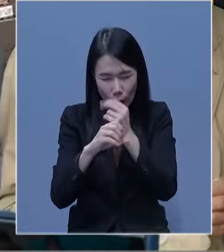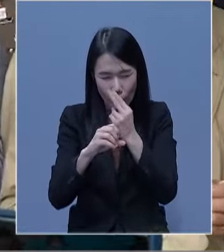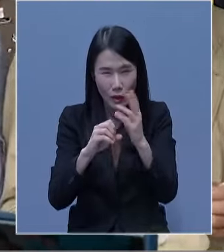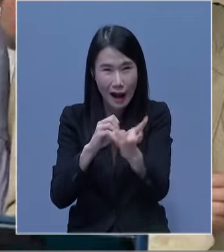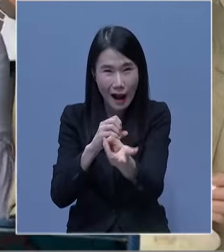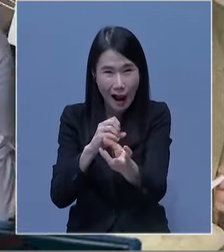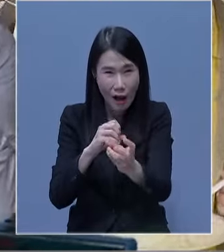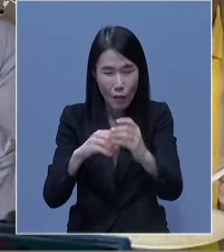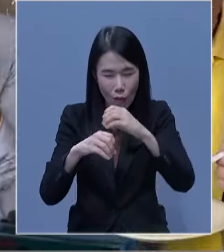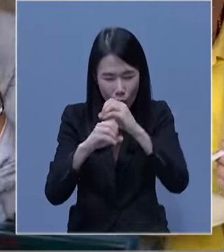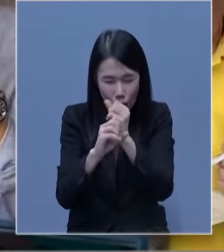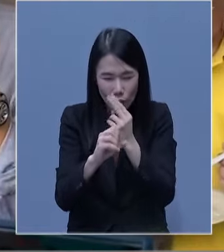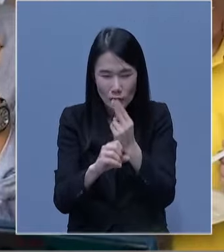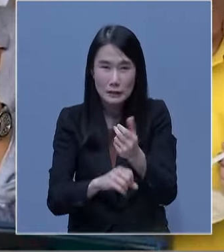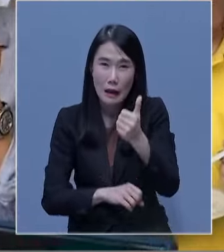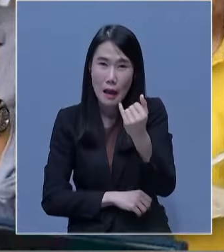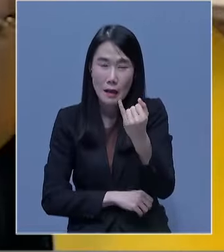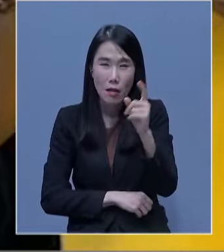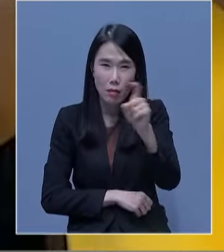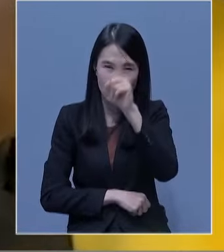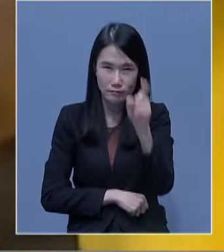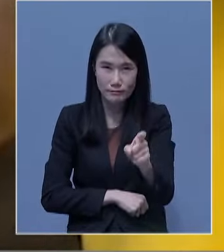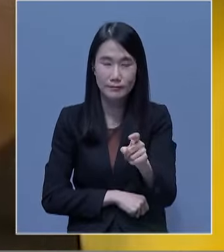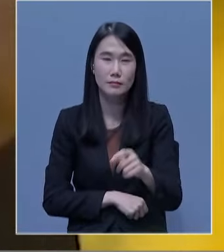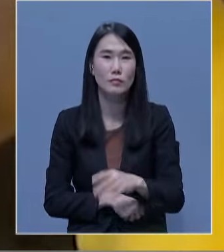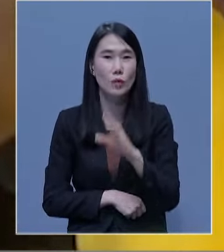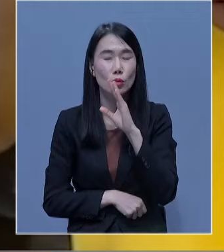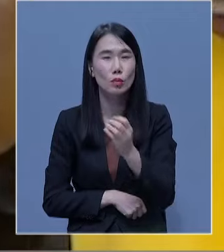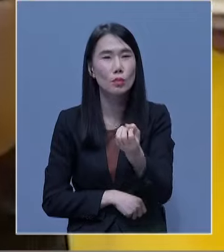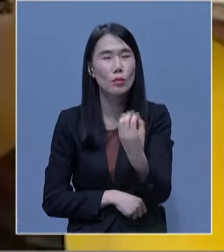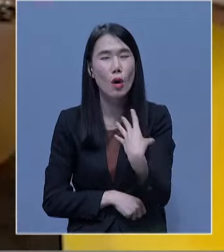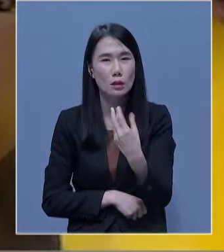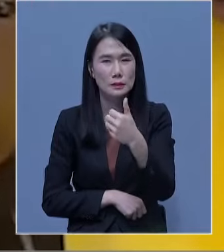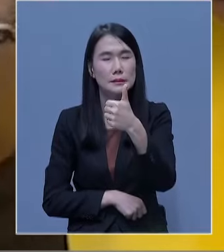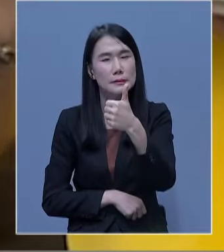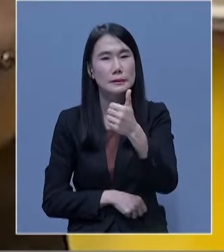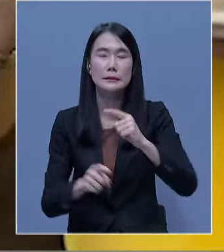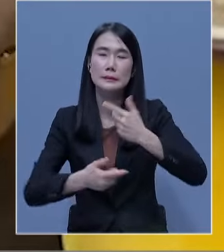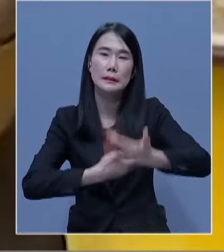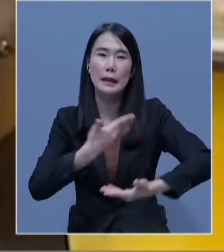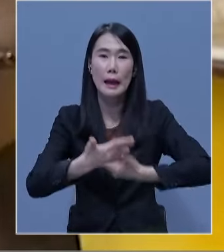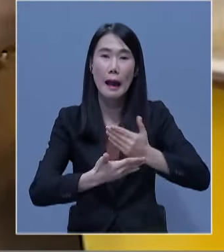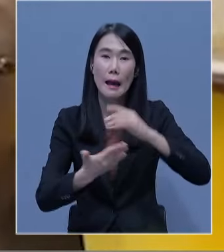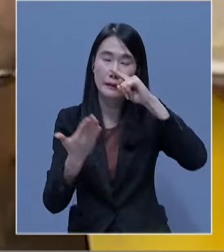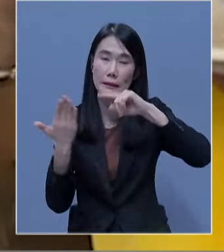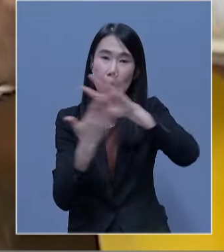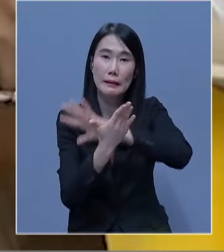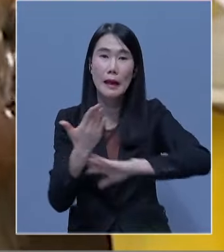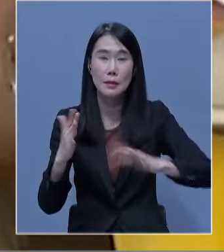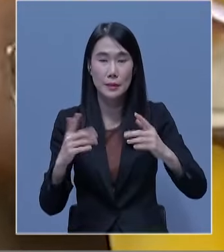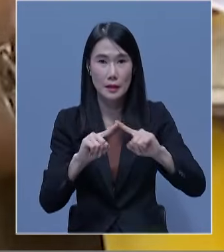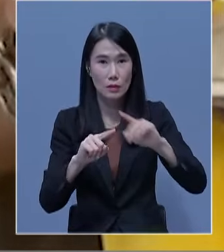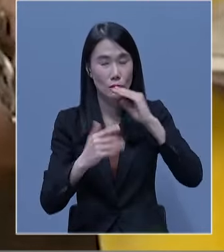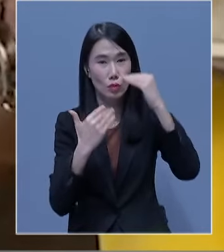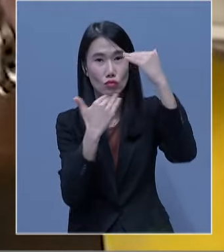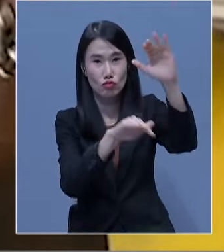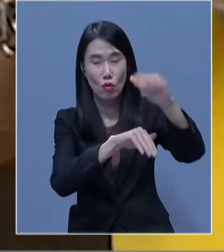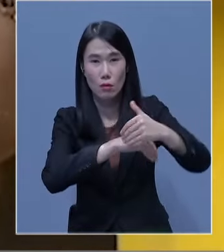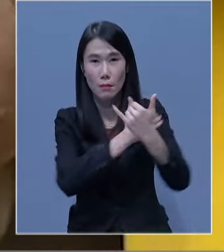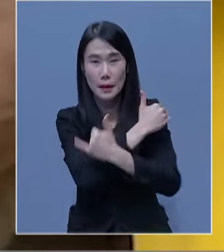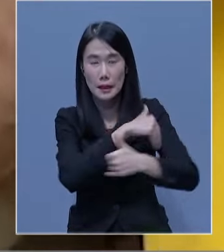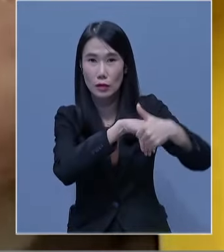ล้วมันกินได้หรือไม่ได้เพราะว่าคุณบุญธรรมถึงจะบอกว่ามันกินได้และจะไม่ขายในประเทศไทย ใช่ แต่ถ้าส่งออกไปเมืองน